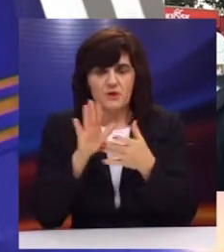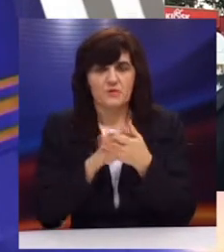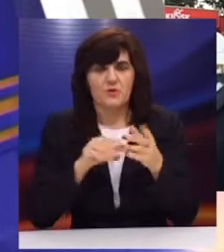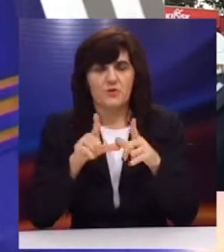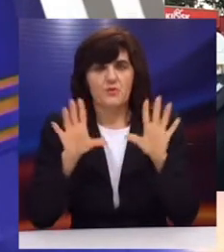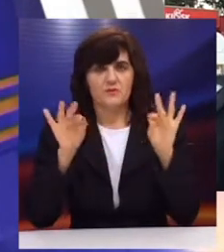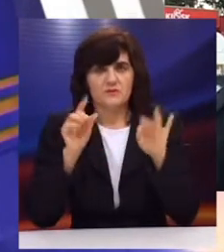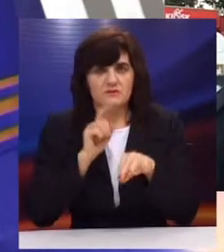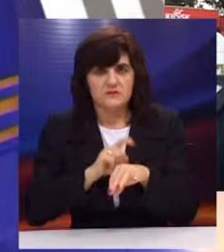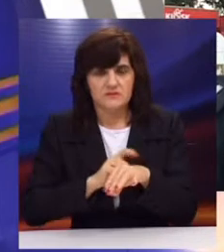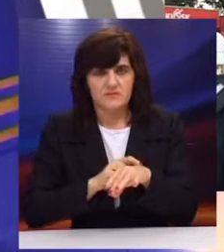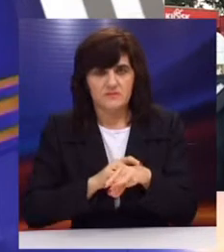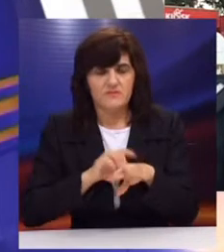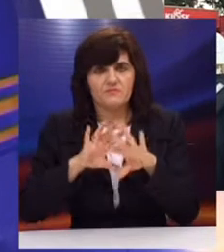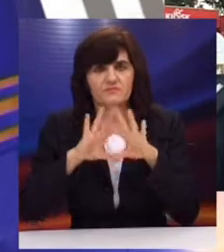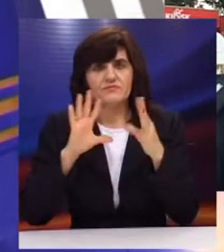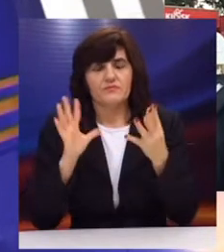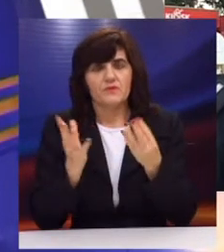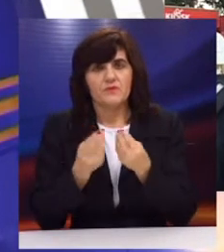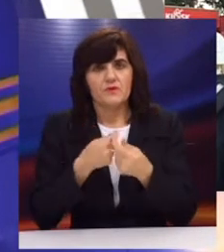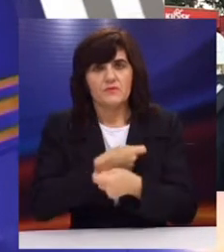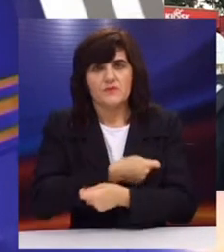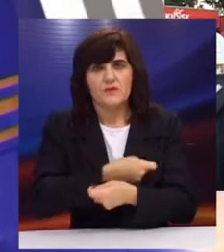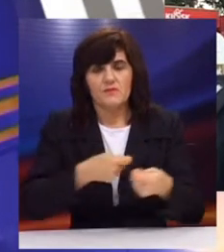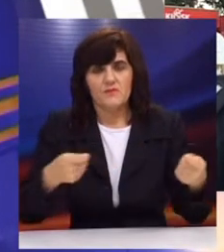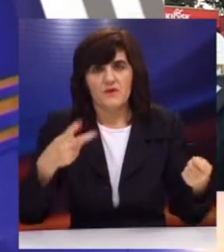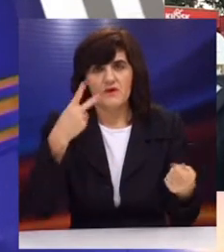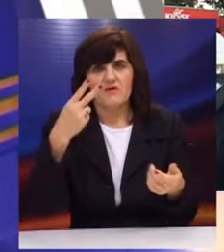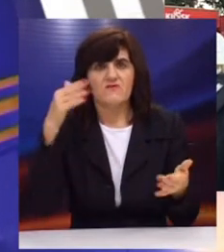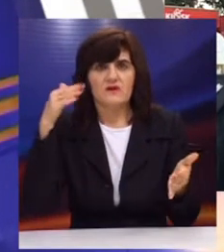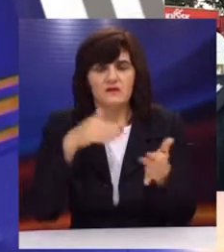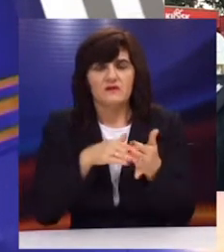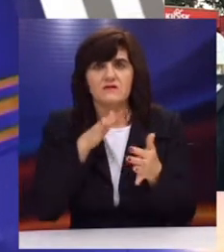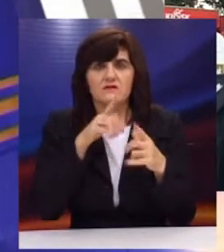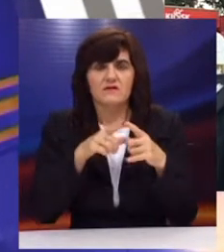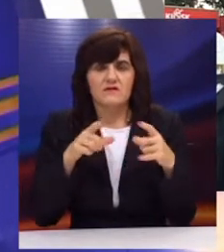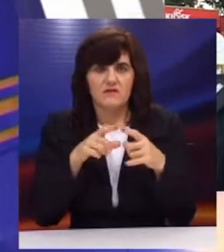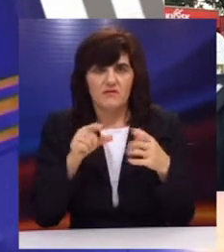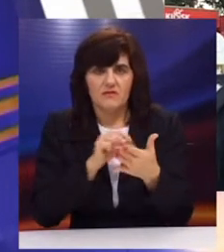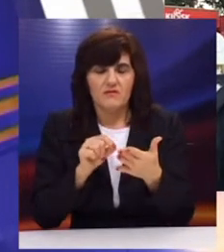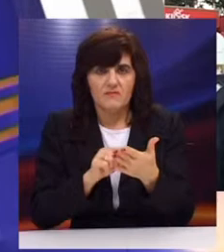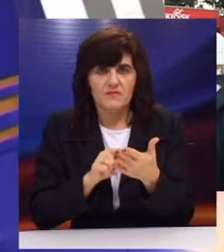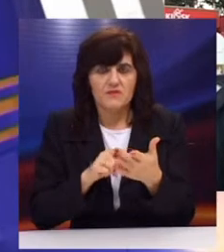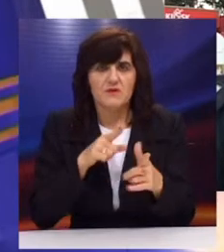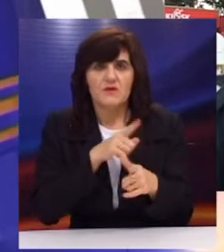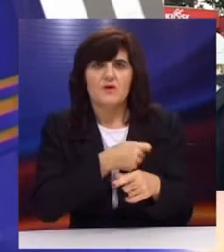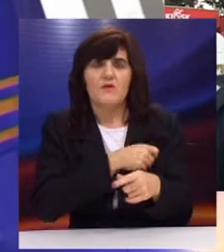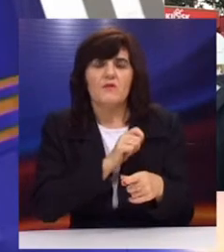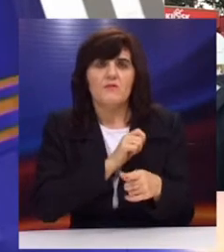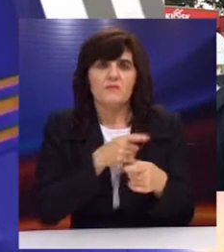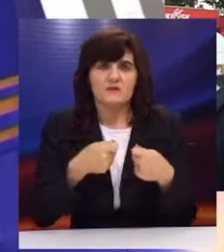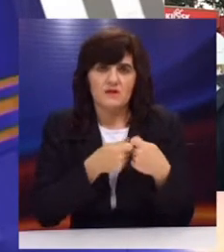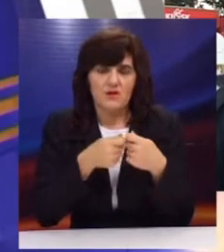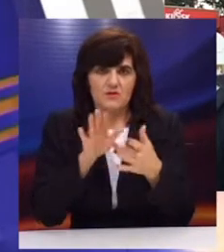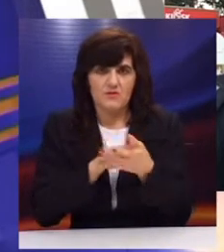časova. Ukupno će biti podeljeno 2000 flajera. Projekat realizuje Policijska uprava Subotica u saradnji sa